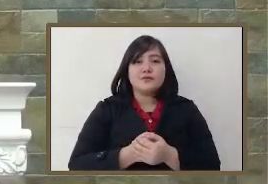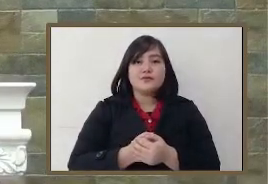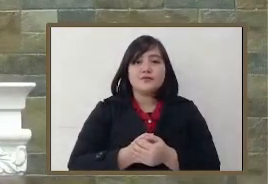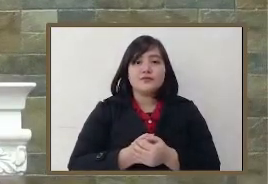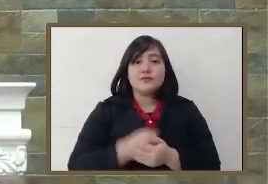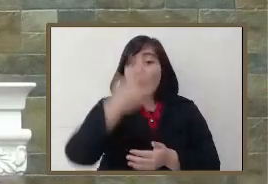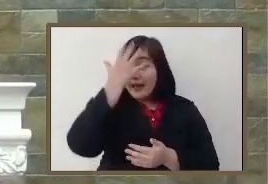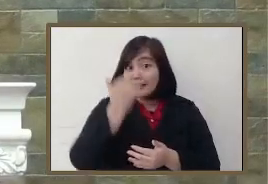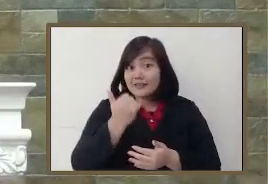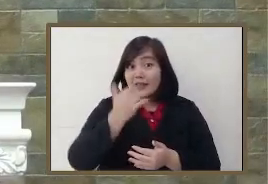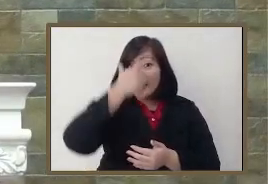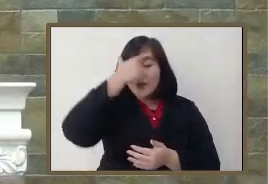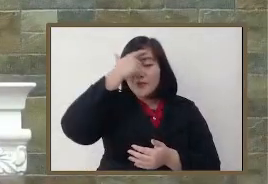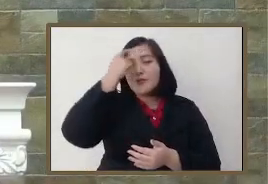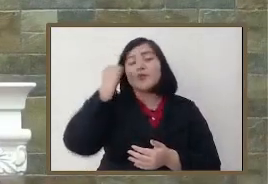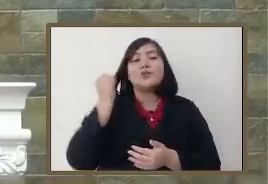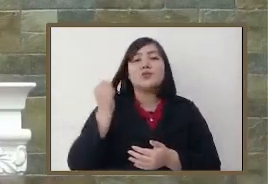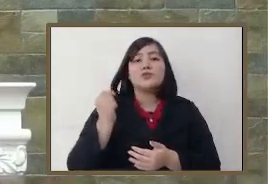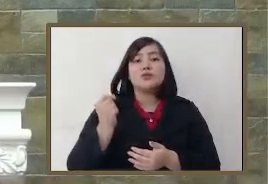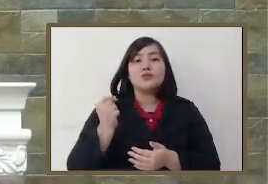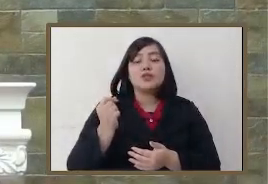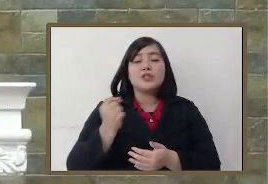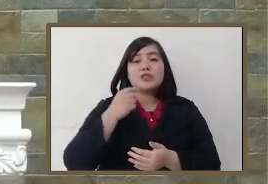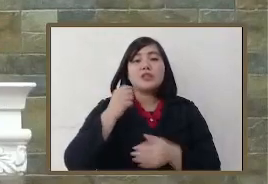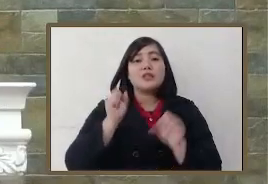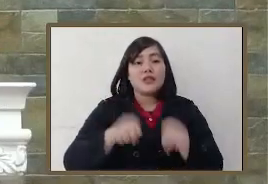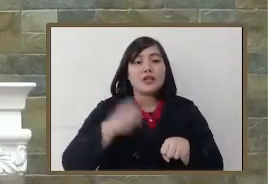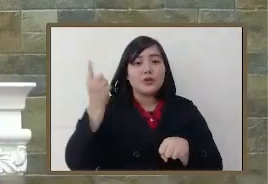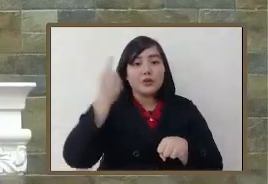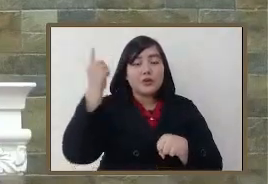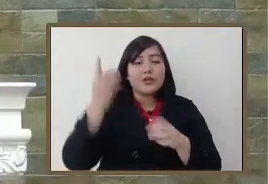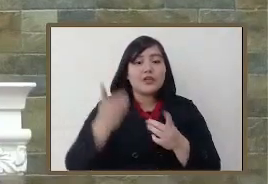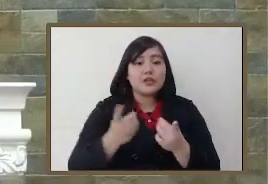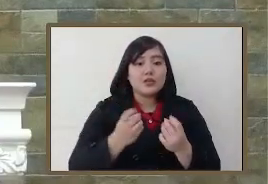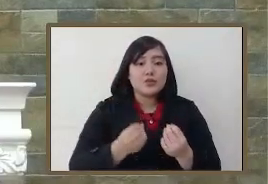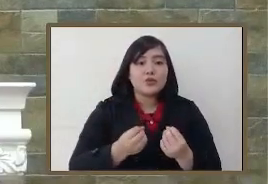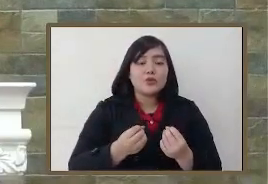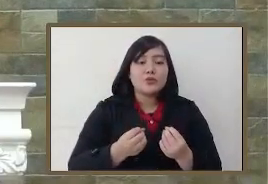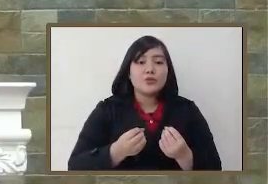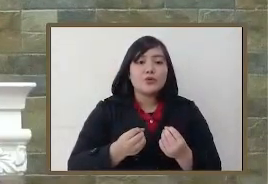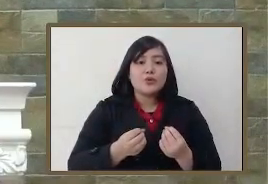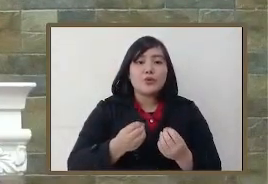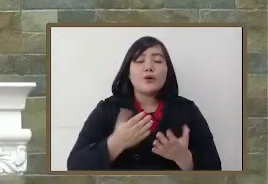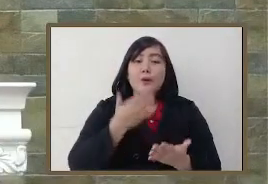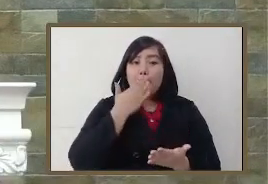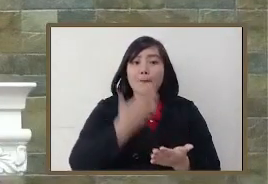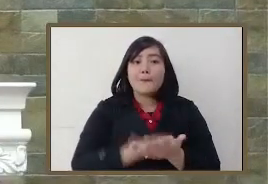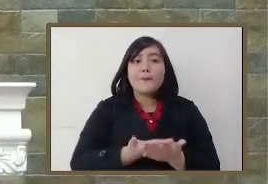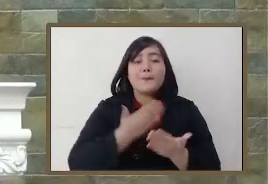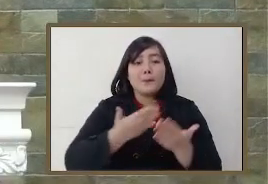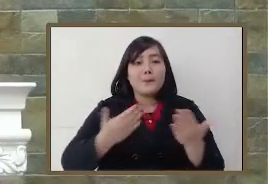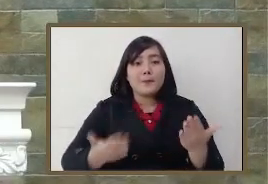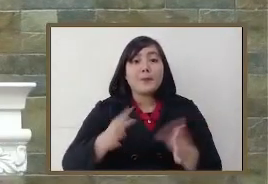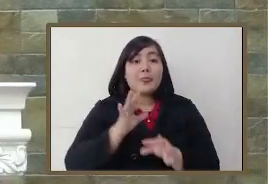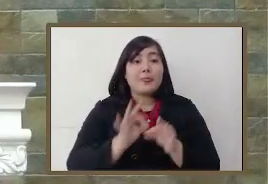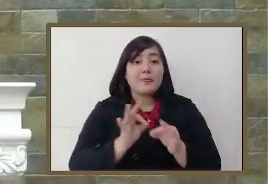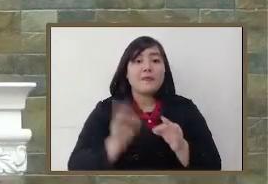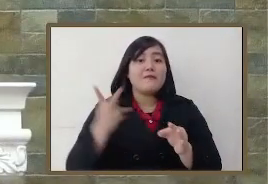lamang ang kakaiba na gawain ng Diyos kung nasa iyo ang Espiritu ng Diyos.